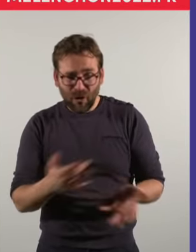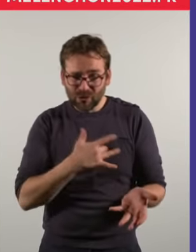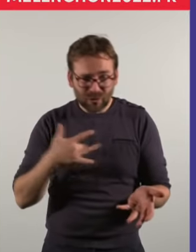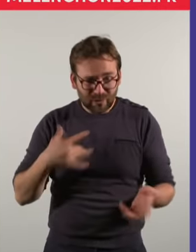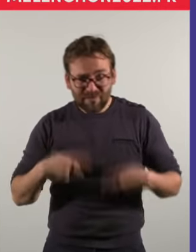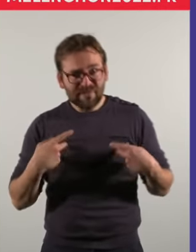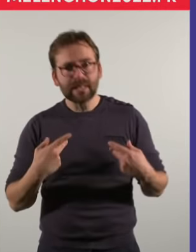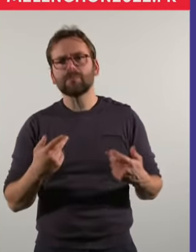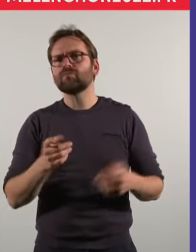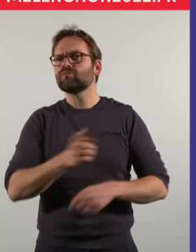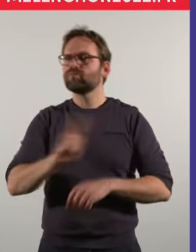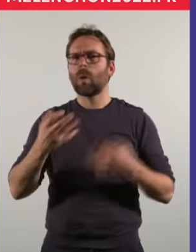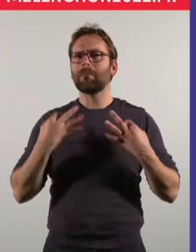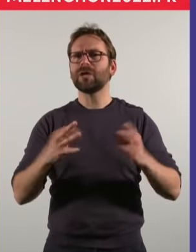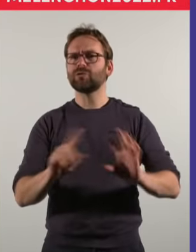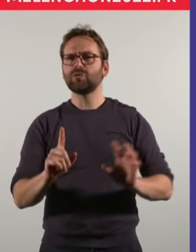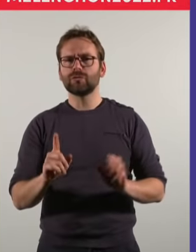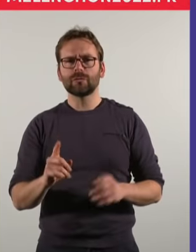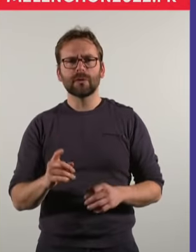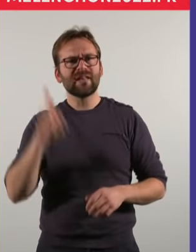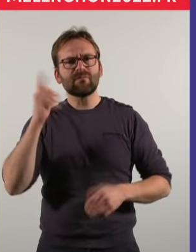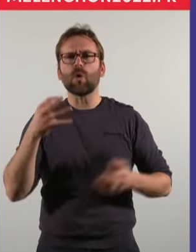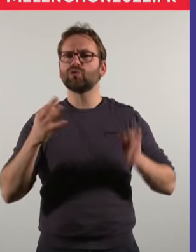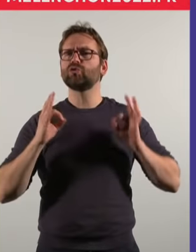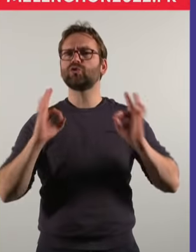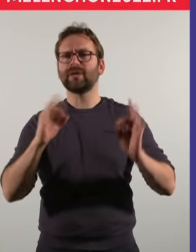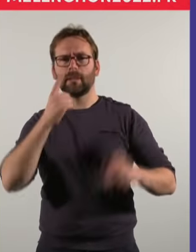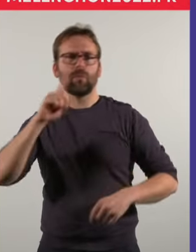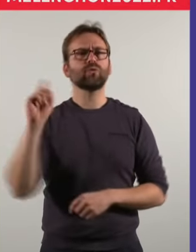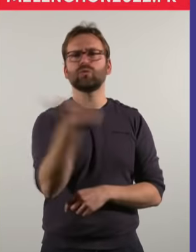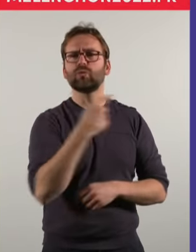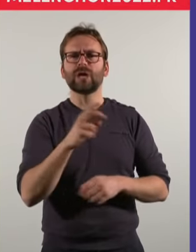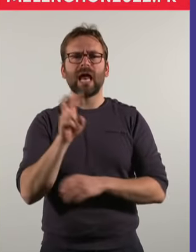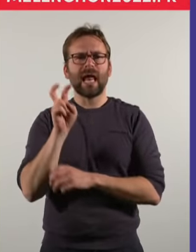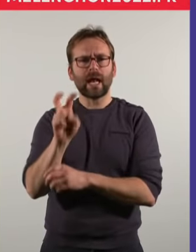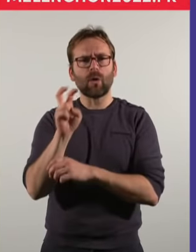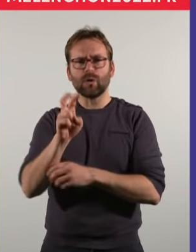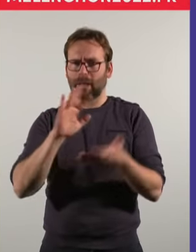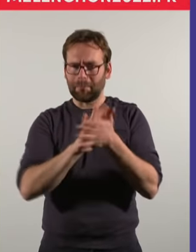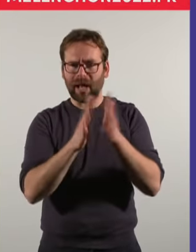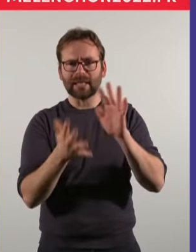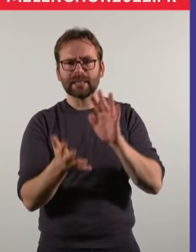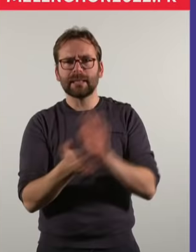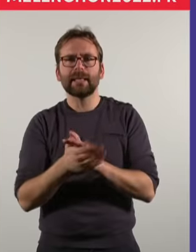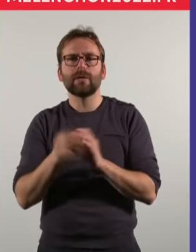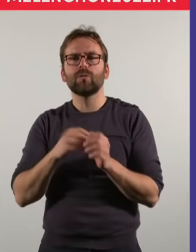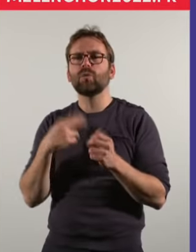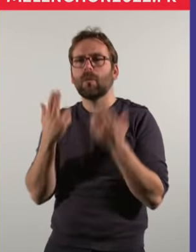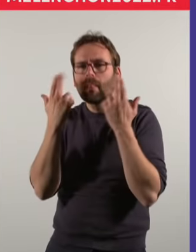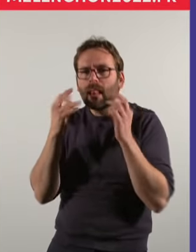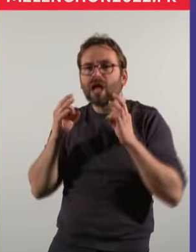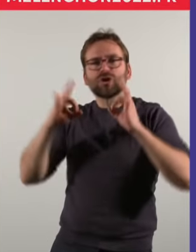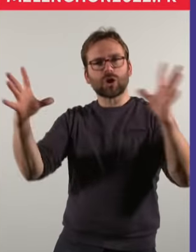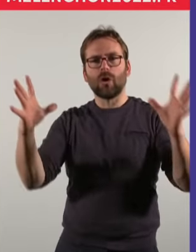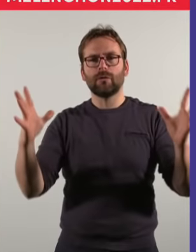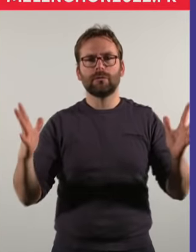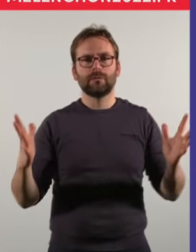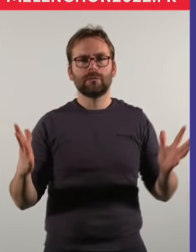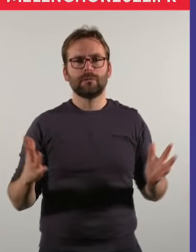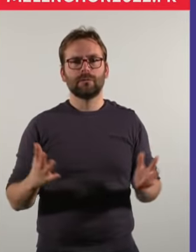Justice pour nous tous, une écologie pratique et sans compromis.